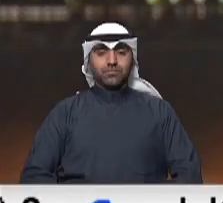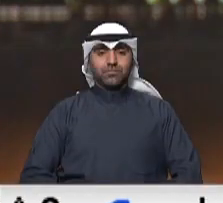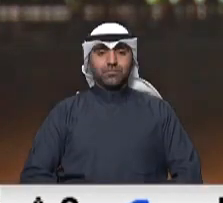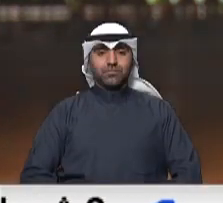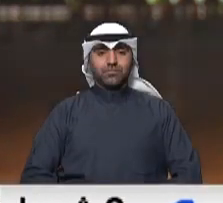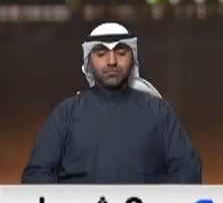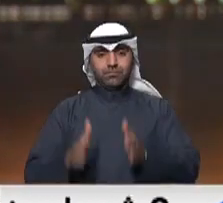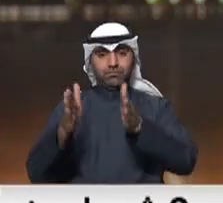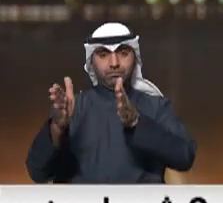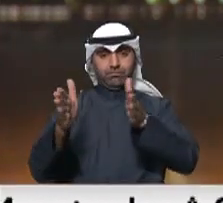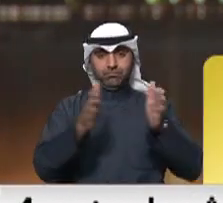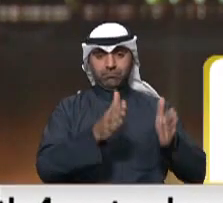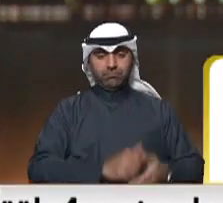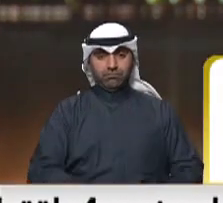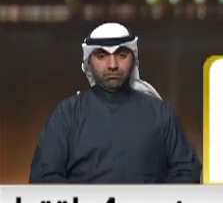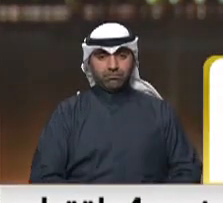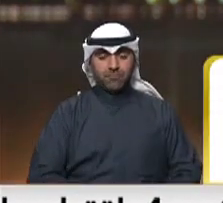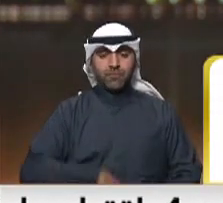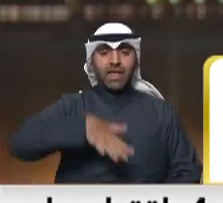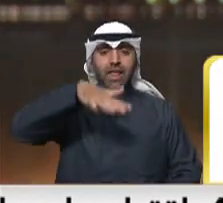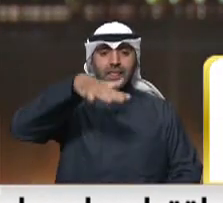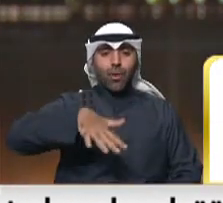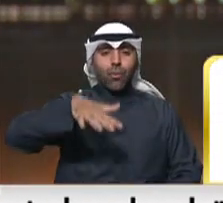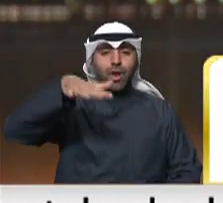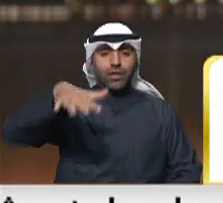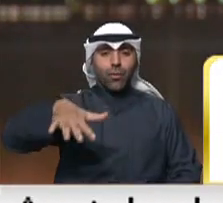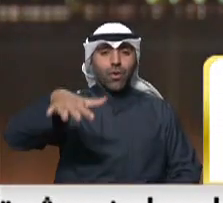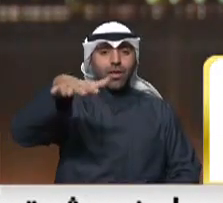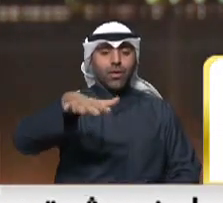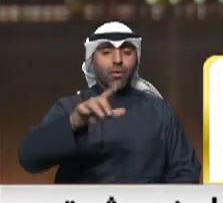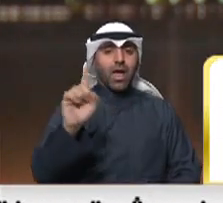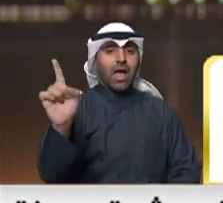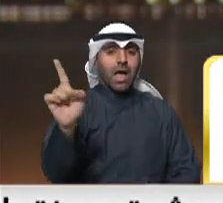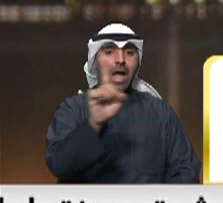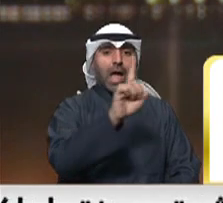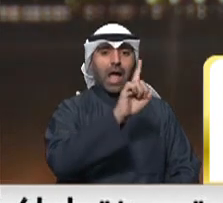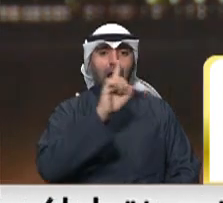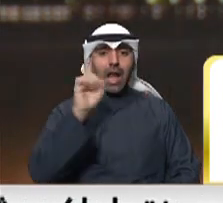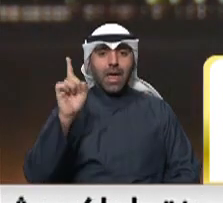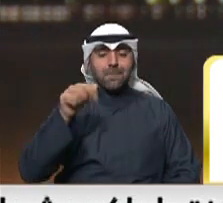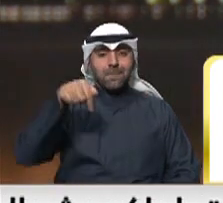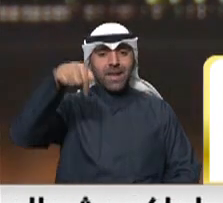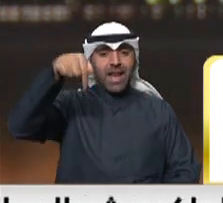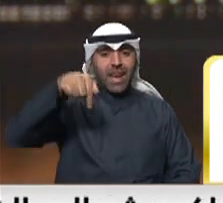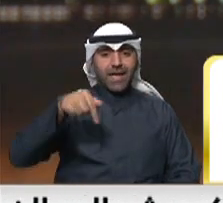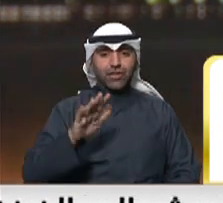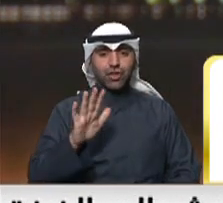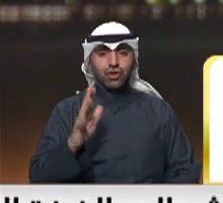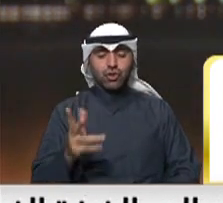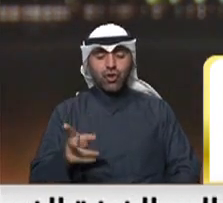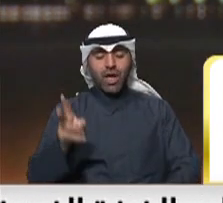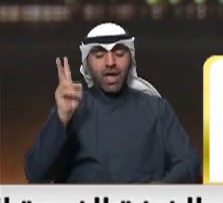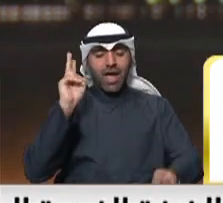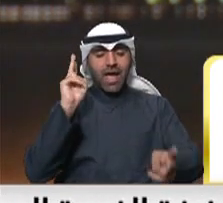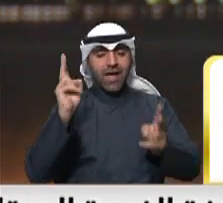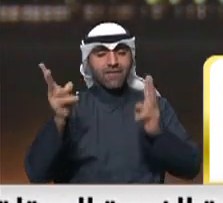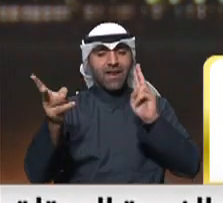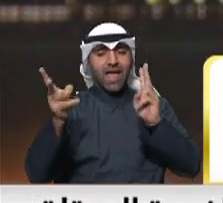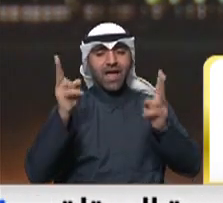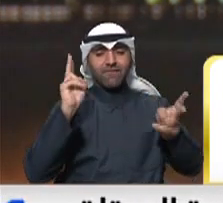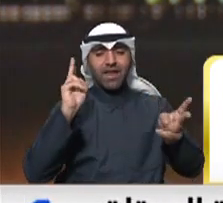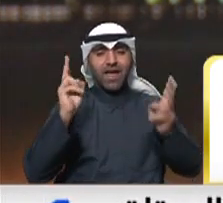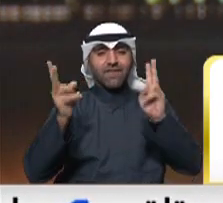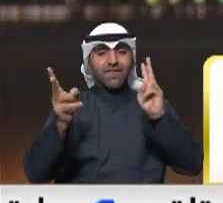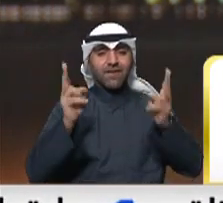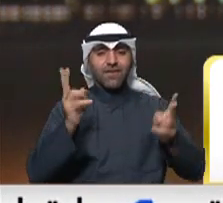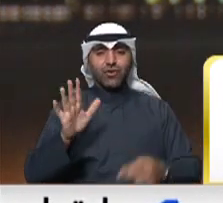بينما تحتفل دول العالم العربي بعيد الام اليوم اكد الهلال الاحمر الفلسطيني